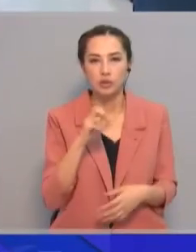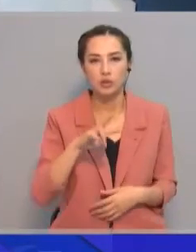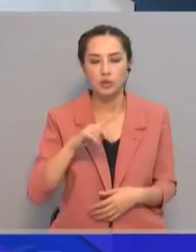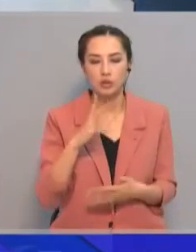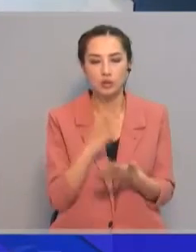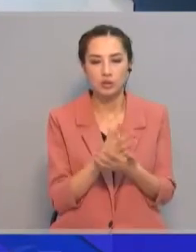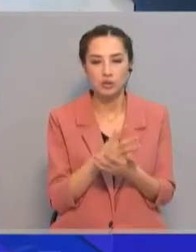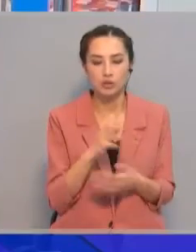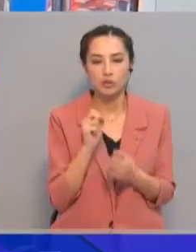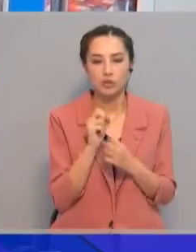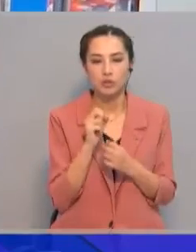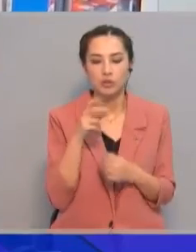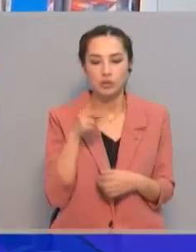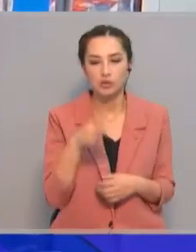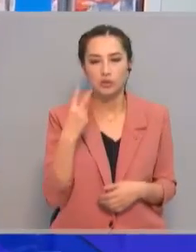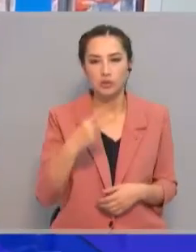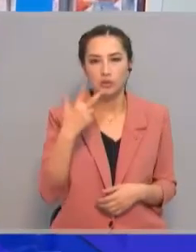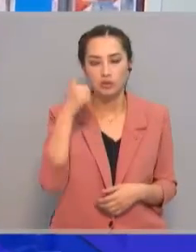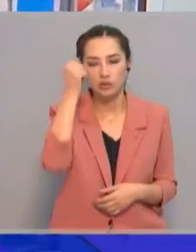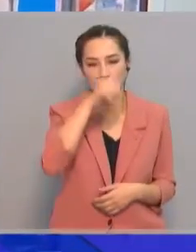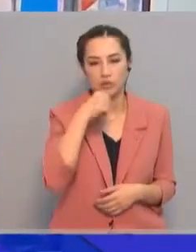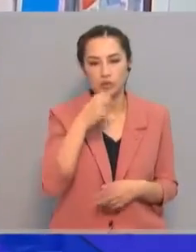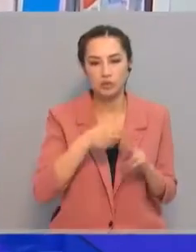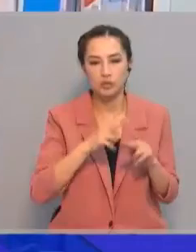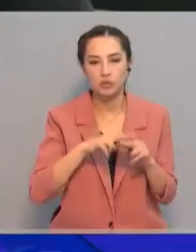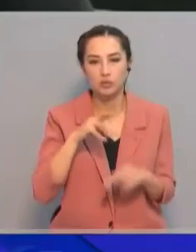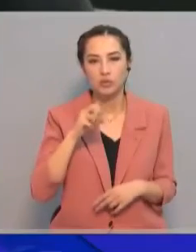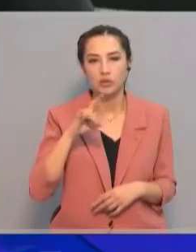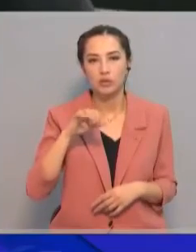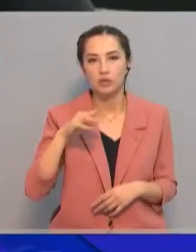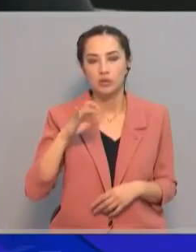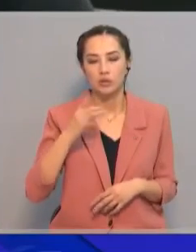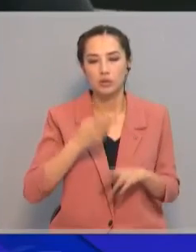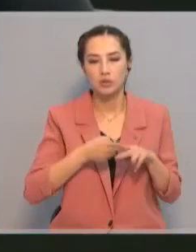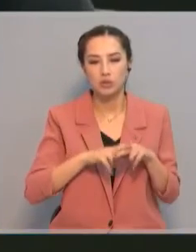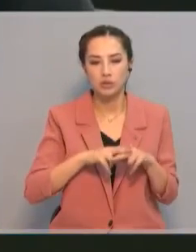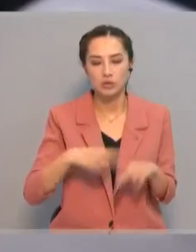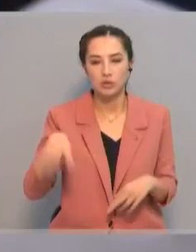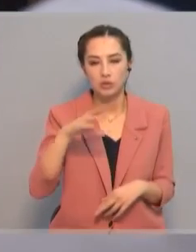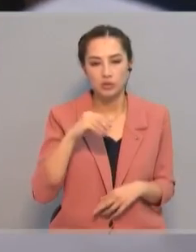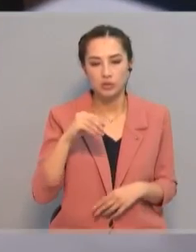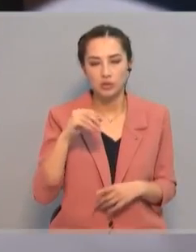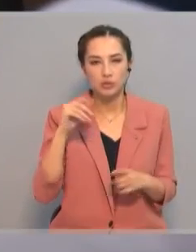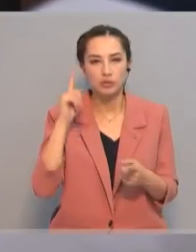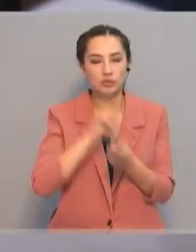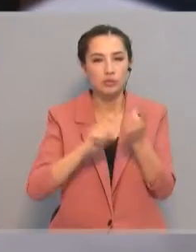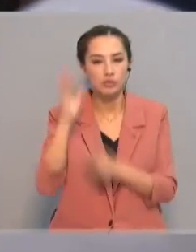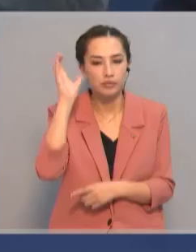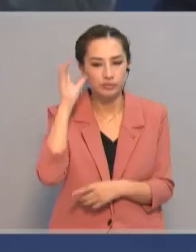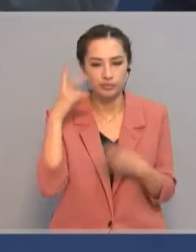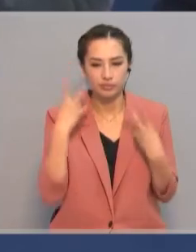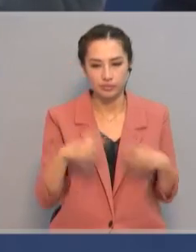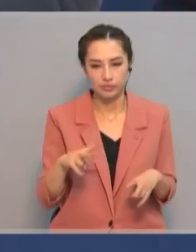с доходов до 2023 года в рамках принятого моратория призываем предприниматель и не поддаваться на провокации и